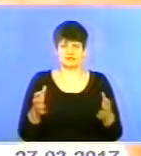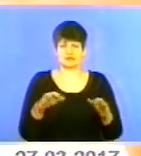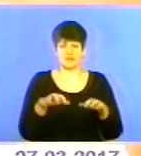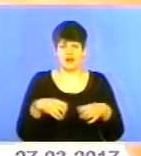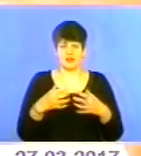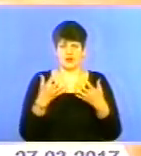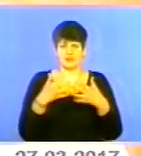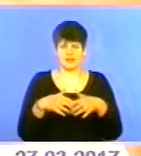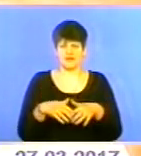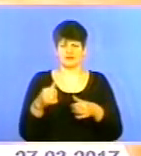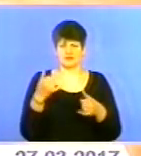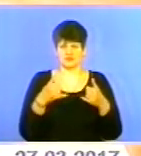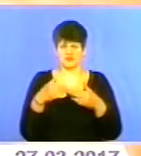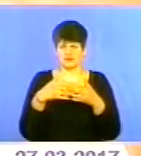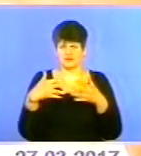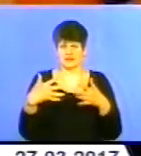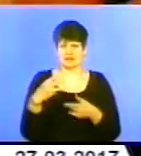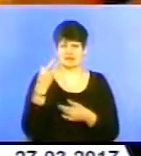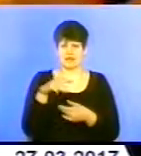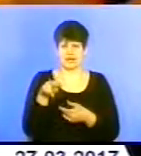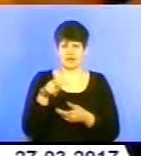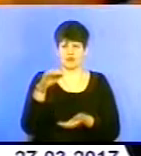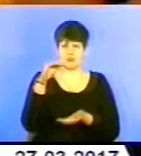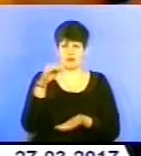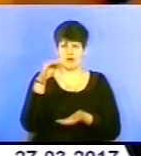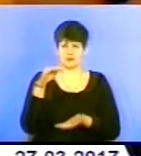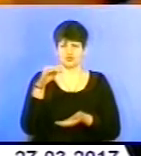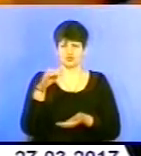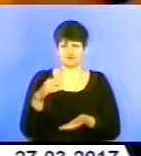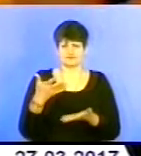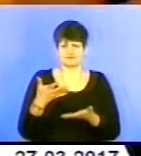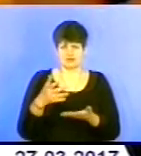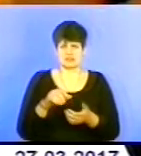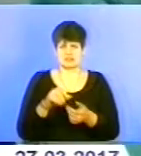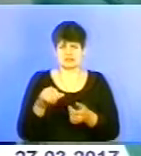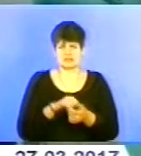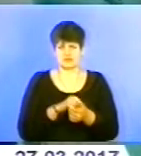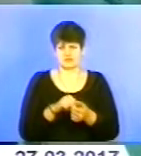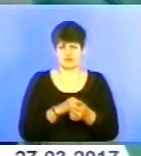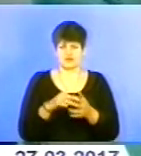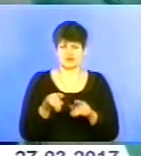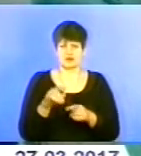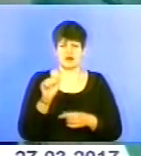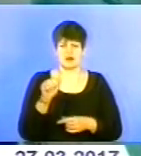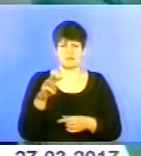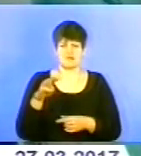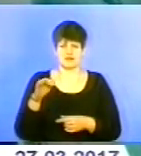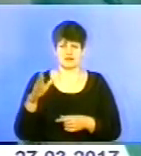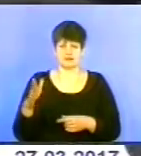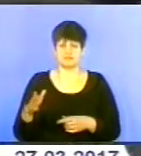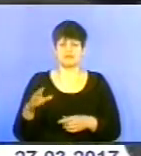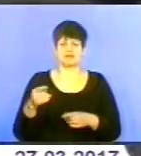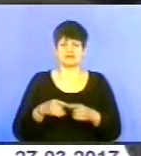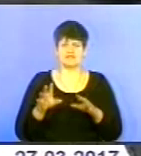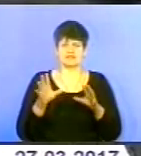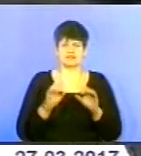обладнання, хімічні реактиви, трьохлітрову банку з речовиною, з якої виготовляють психотропну речовину амфетамінового ряду. Усе це